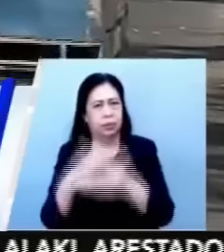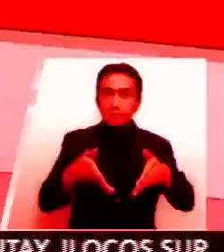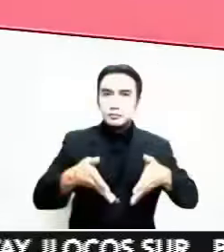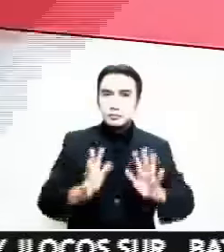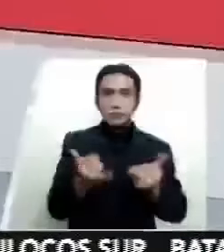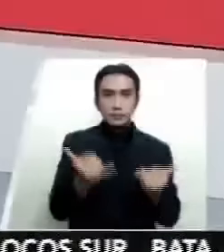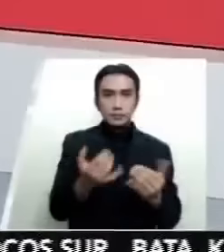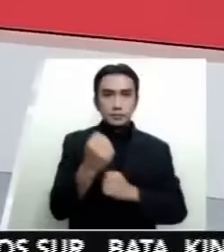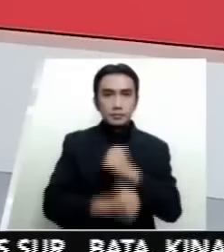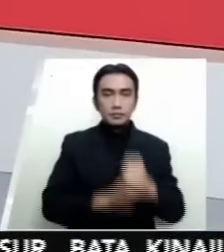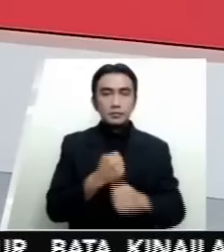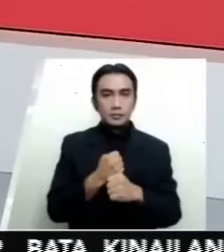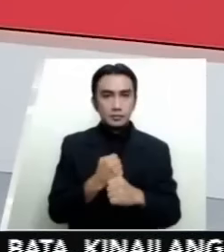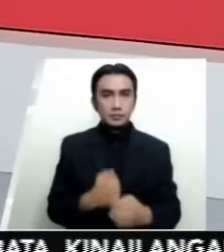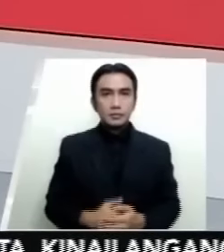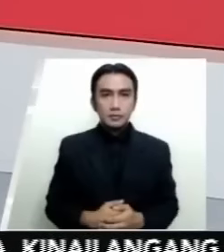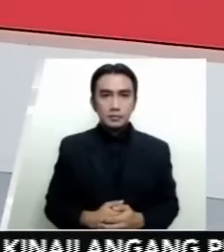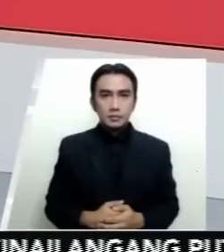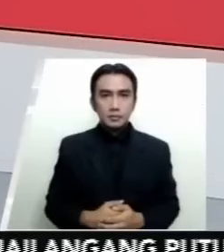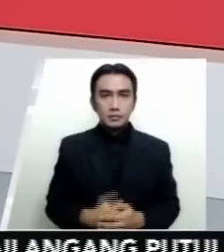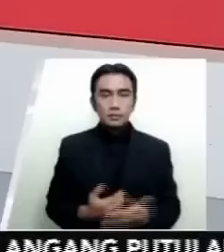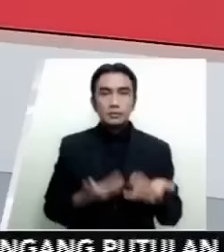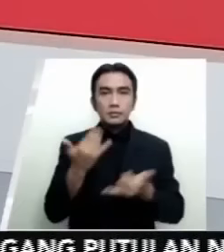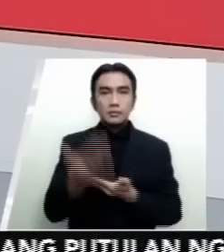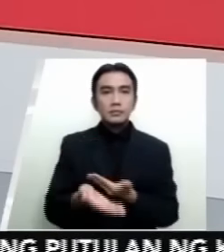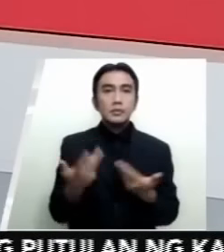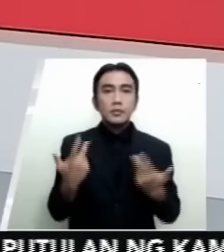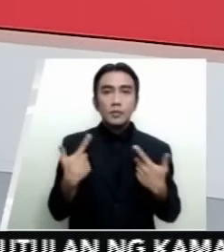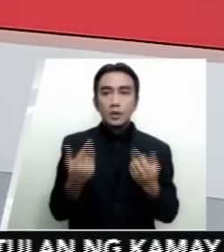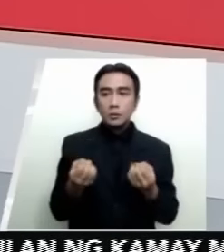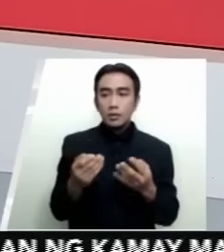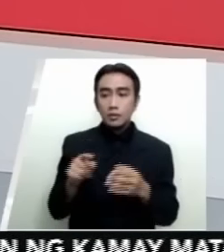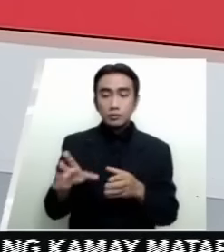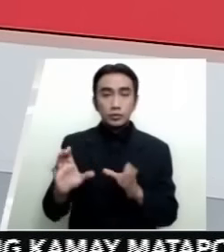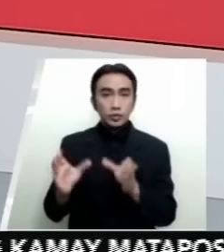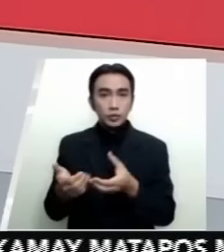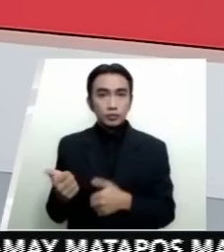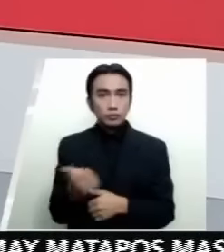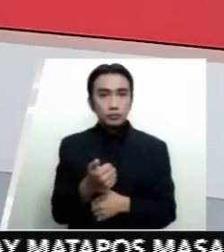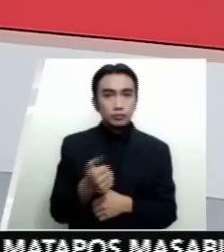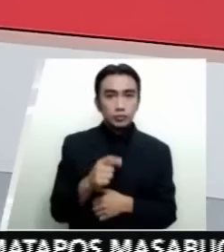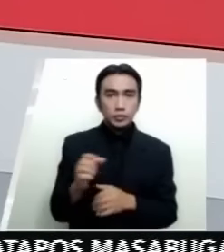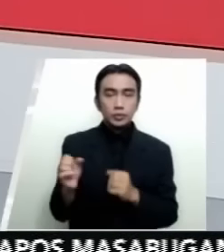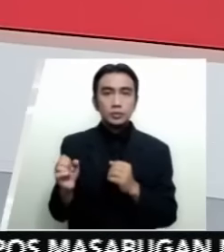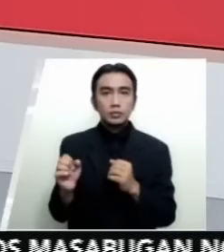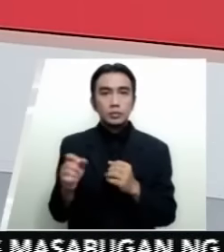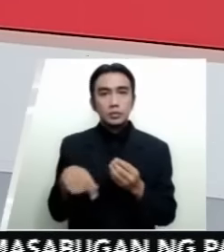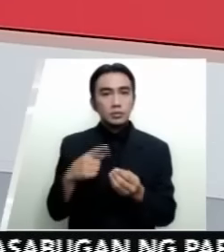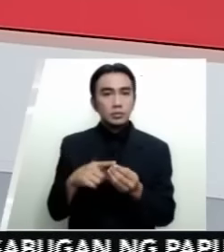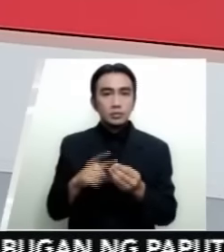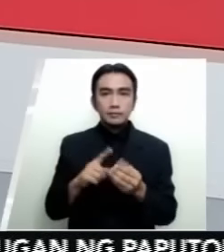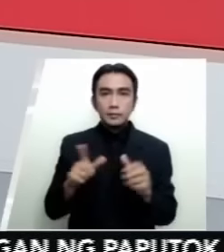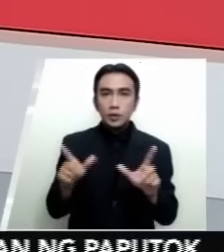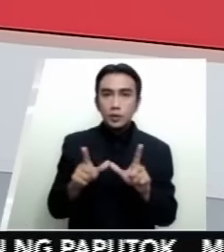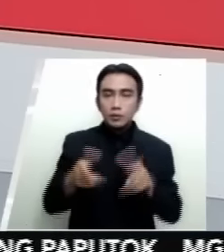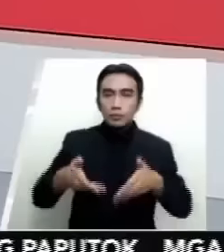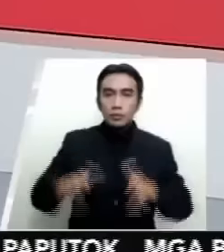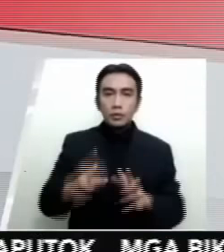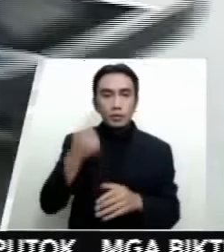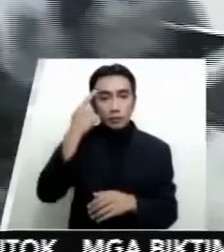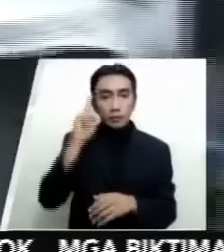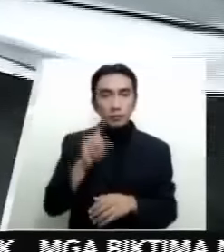konsolidasyon. Maraming operator ang humabol sa deadline kahapon para makapag-consolidate ng prangkisa para sa PUV Modernization